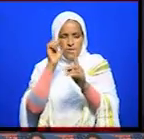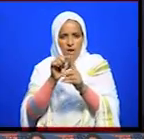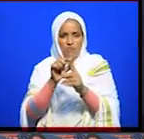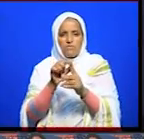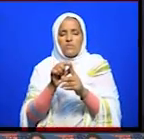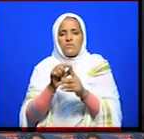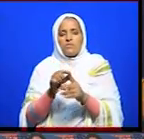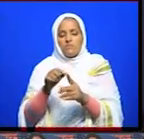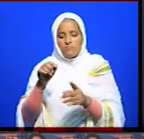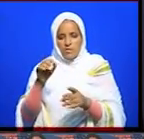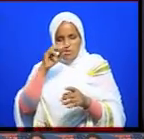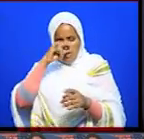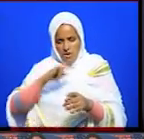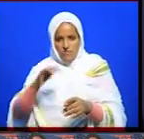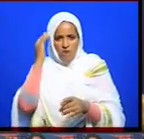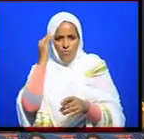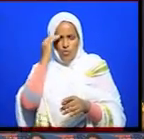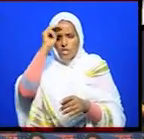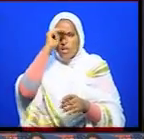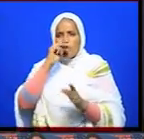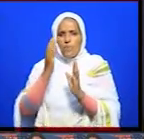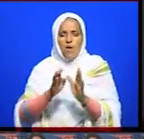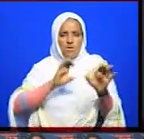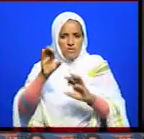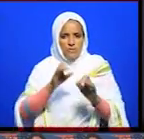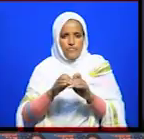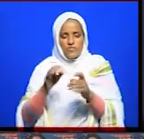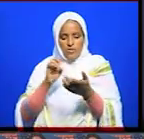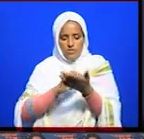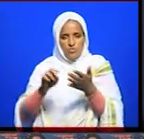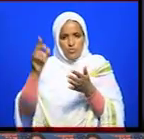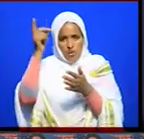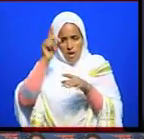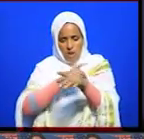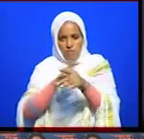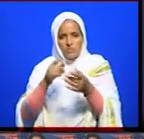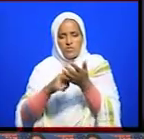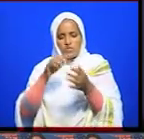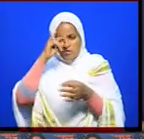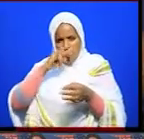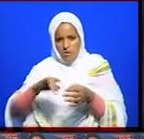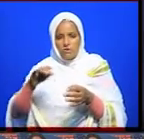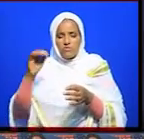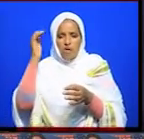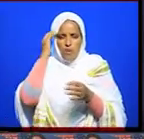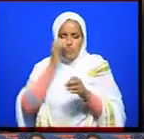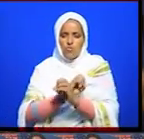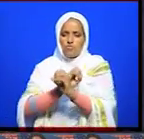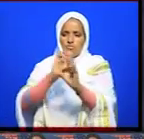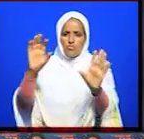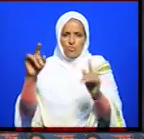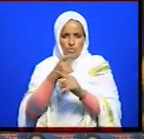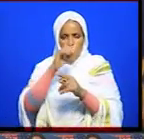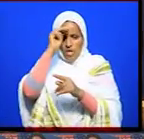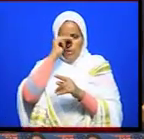ቃል የሕፃናትን አይምሮ ጠቢባን ያደርጋል ይላል። ቅዱስ ዳዊት በመዝሙር 18 እንደሚነግረን ሕፃናት አይምሯቸው ብሩህ